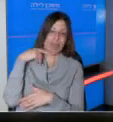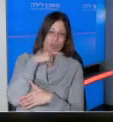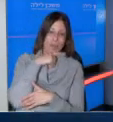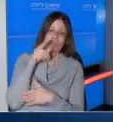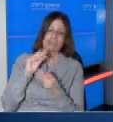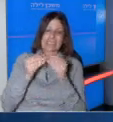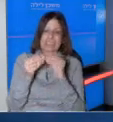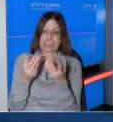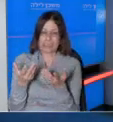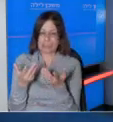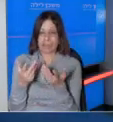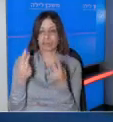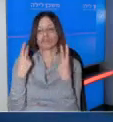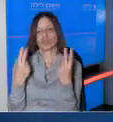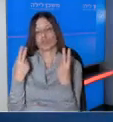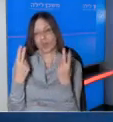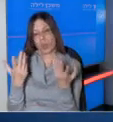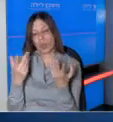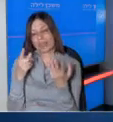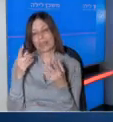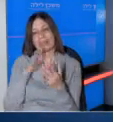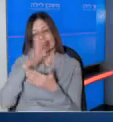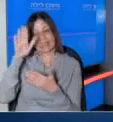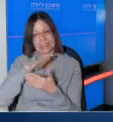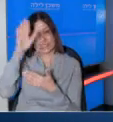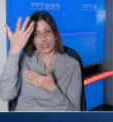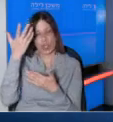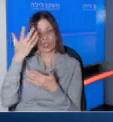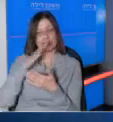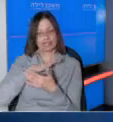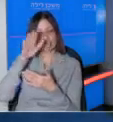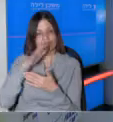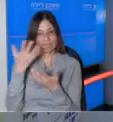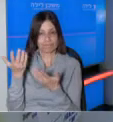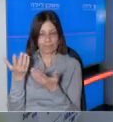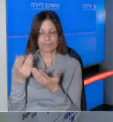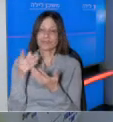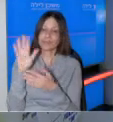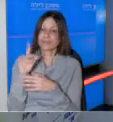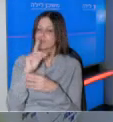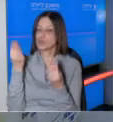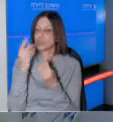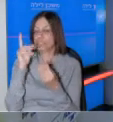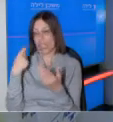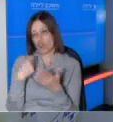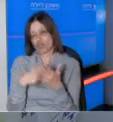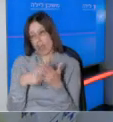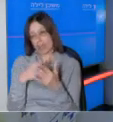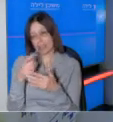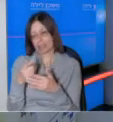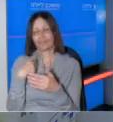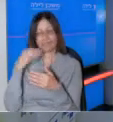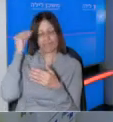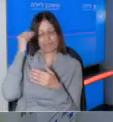זה מצמצם בצורה משמעותית את הטיסות, את התנועה האווירית שלהם, כן. וגם מישהו צריך לשלם על זה. כן, לא, רק